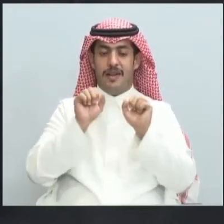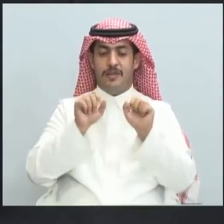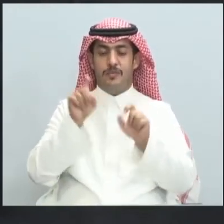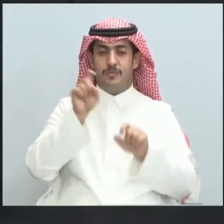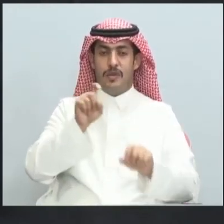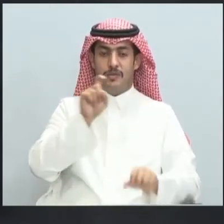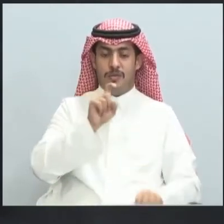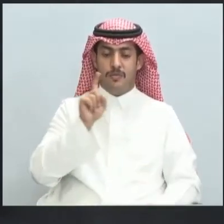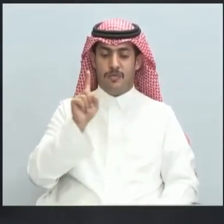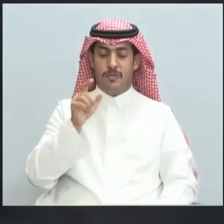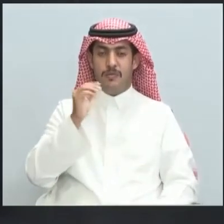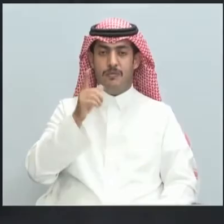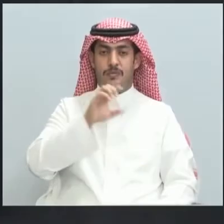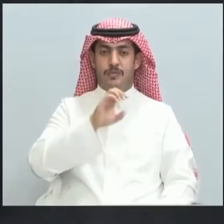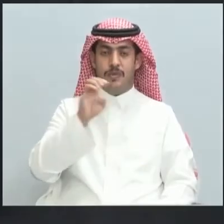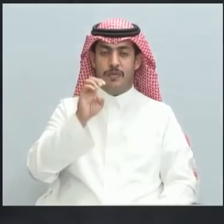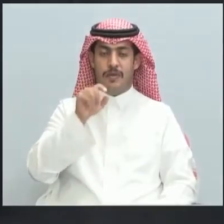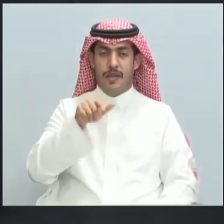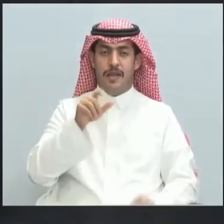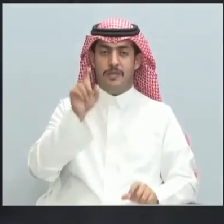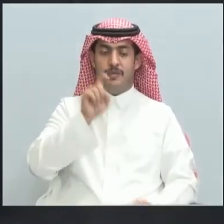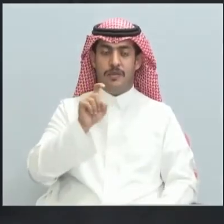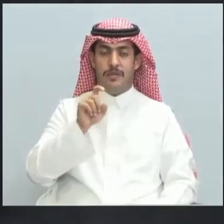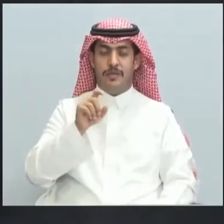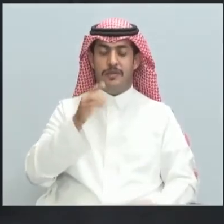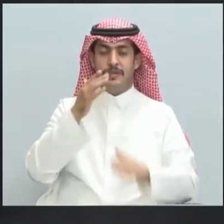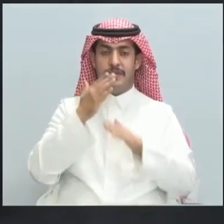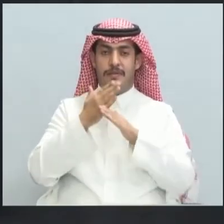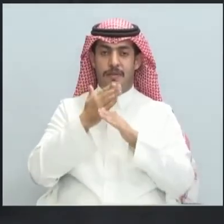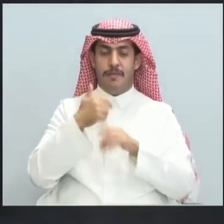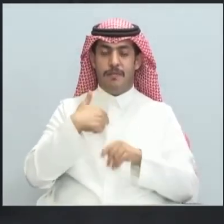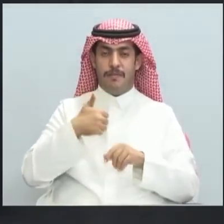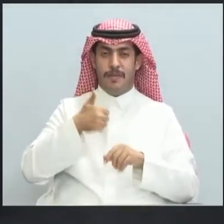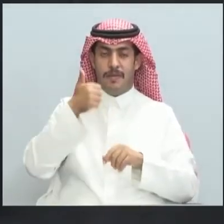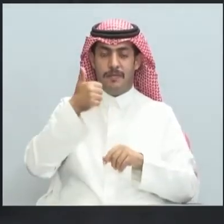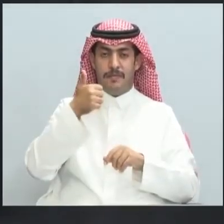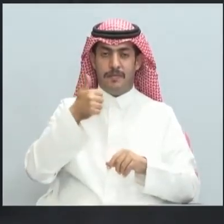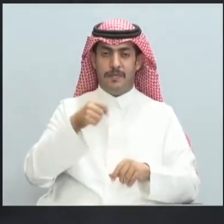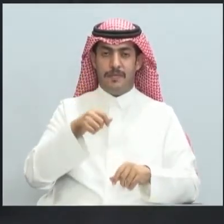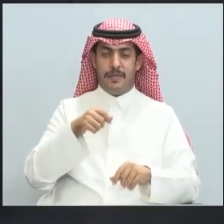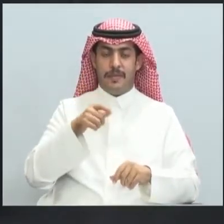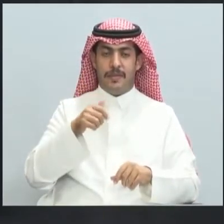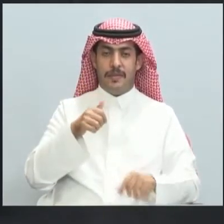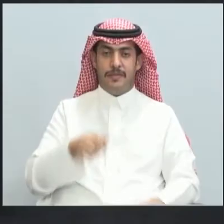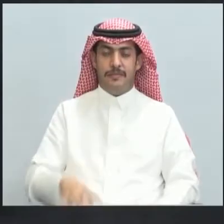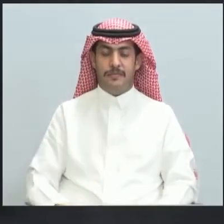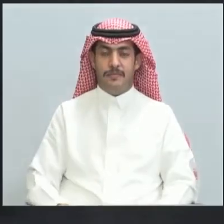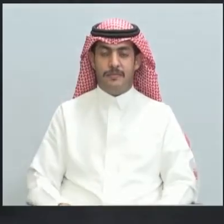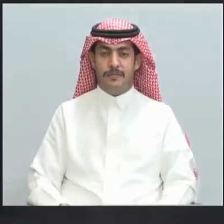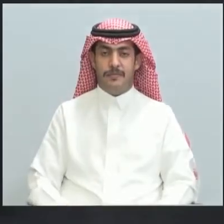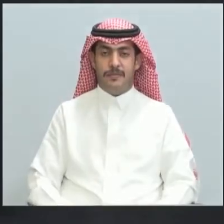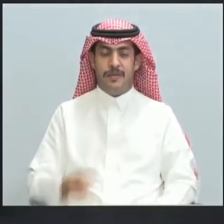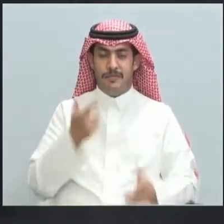لكل سؤال ومن ثم اجيب على هذه الاسئله حتى تستطيعون ابنائي وبناتي ان همم